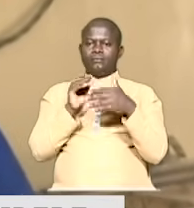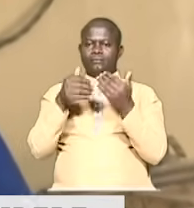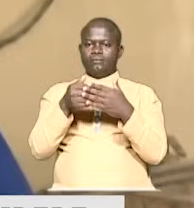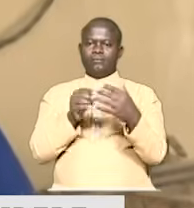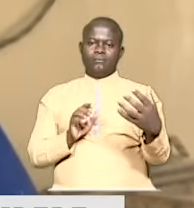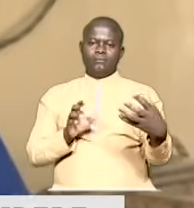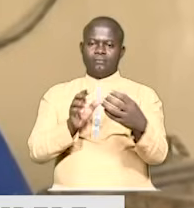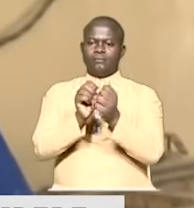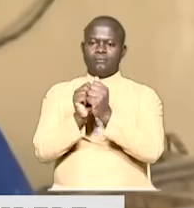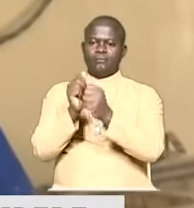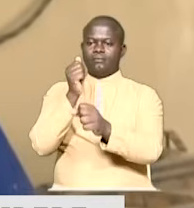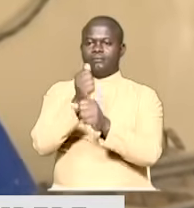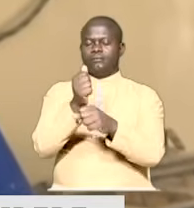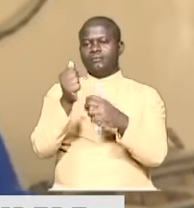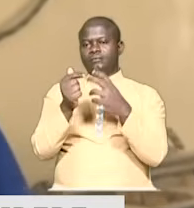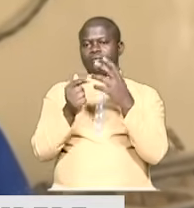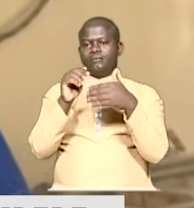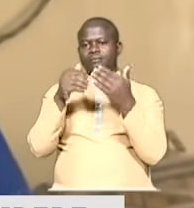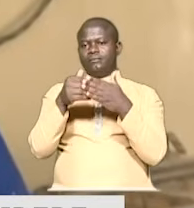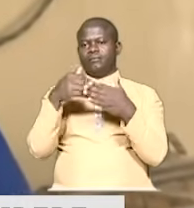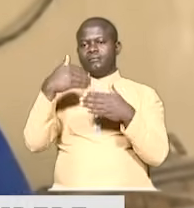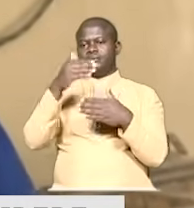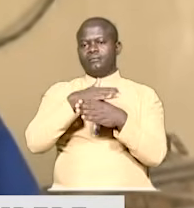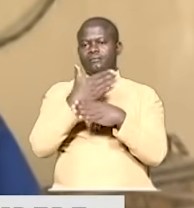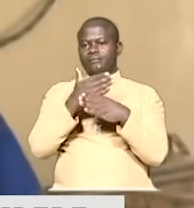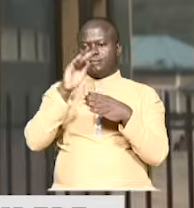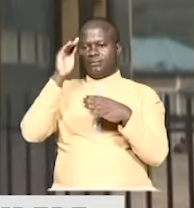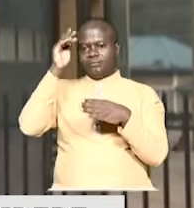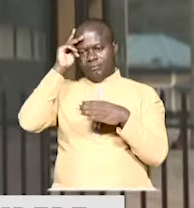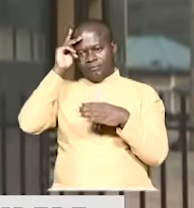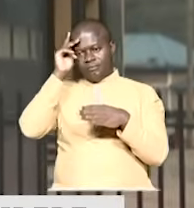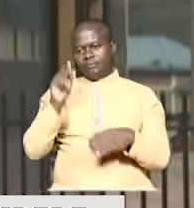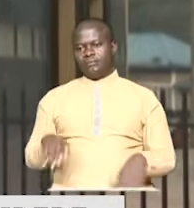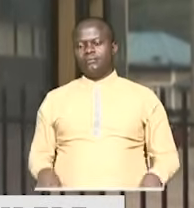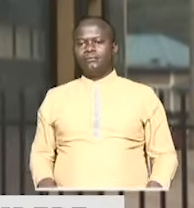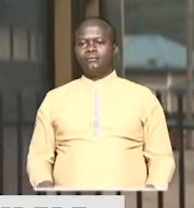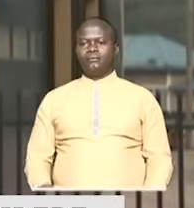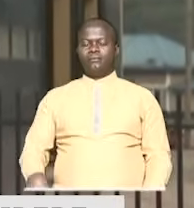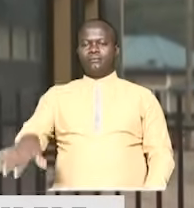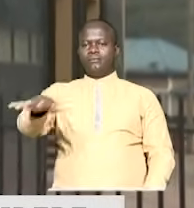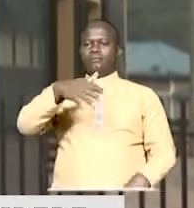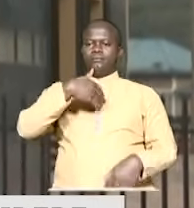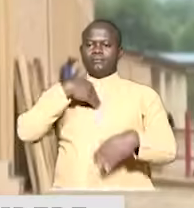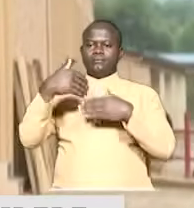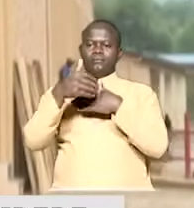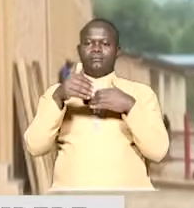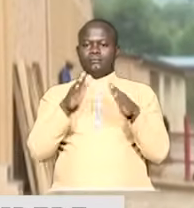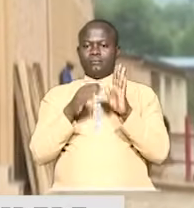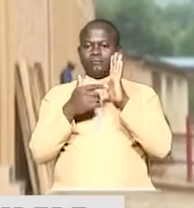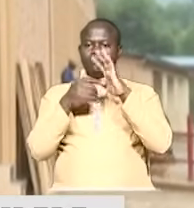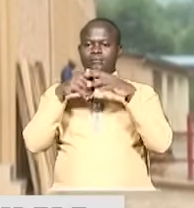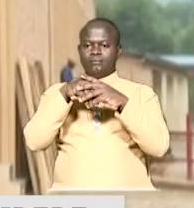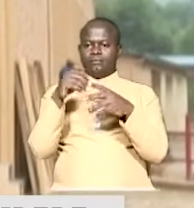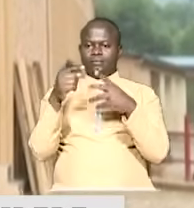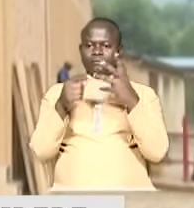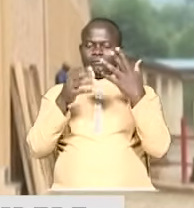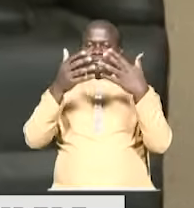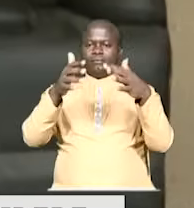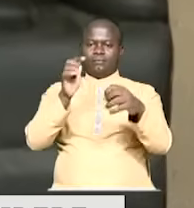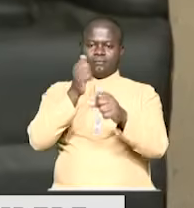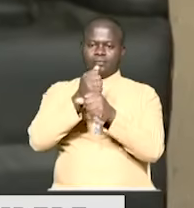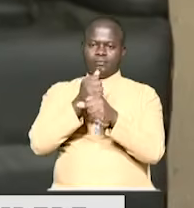twabihurize hamwe dukora ibintu tugenda twungurana ubwenge n'ubumenyi. Ni agakiriro gafite icyumba bamurikiramo ibyo bamaze